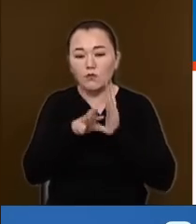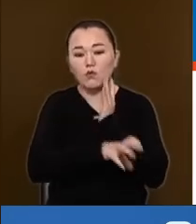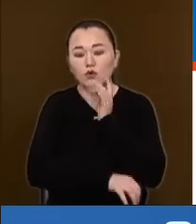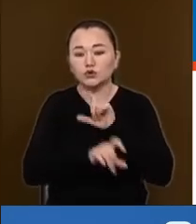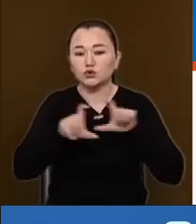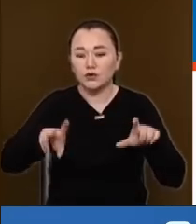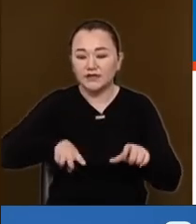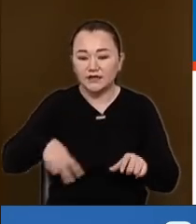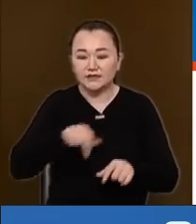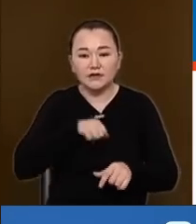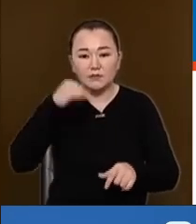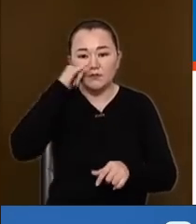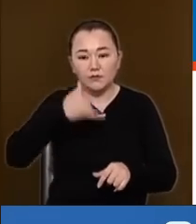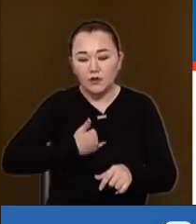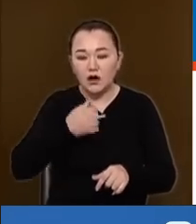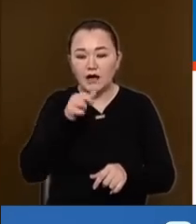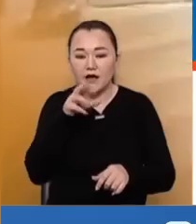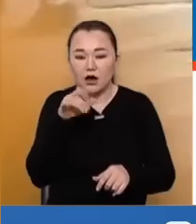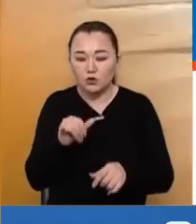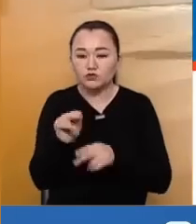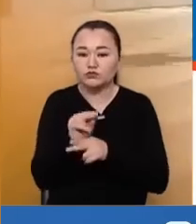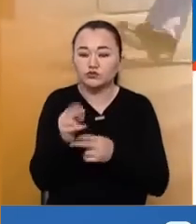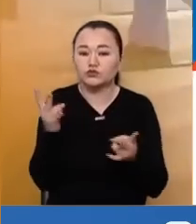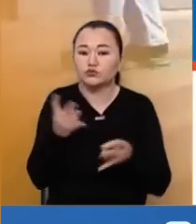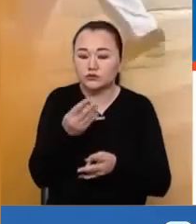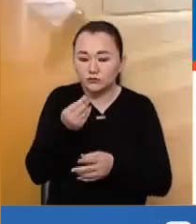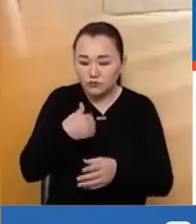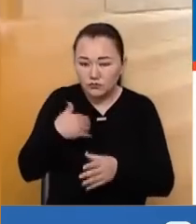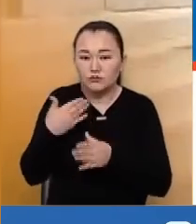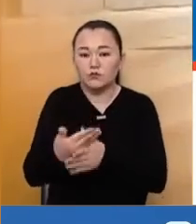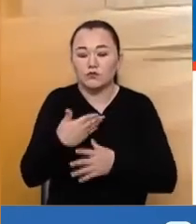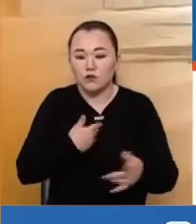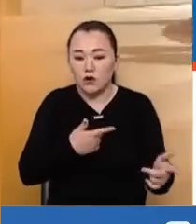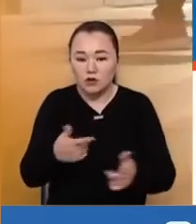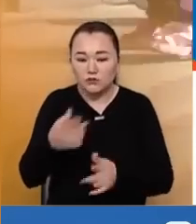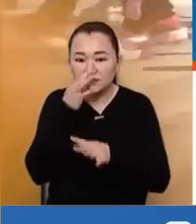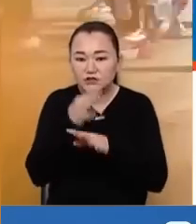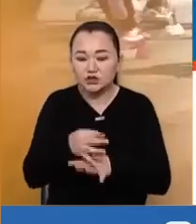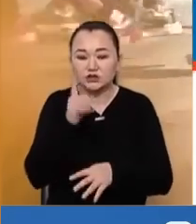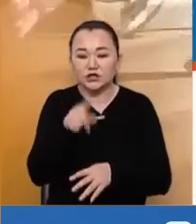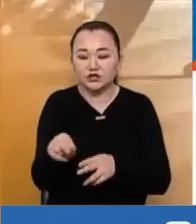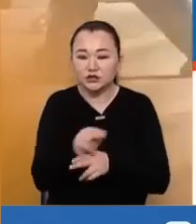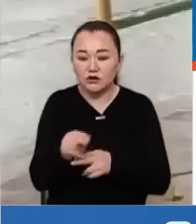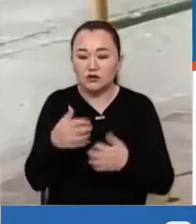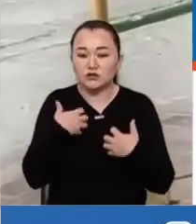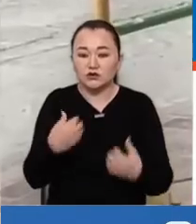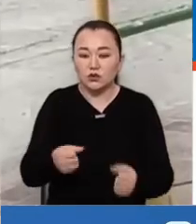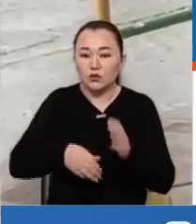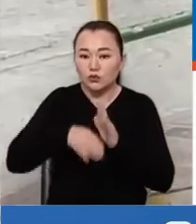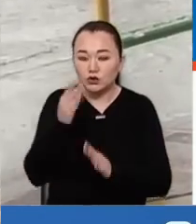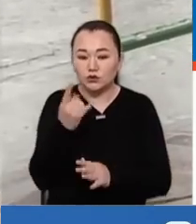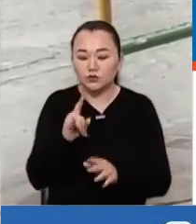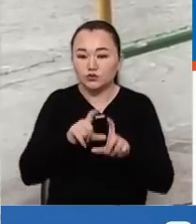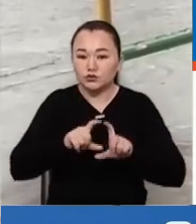мектеп директоры өзі хабарласып, аярудың еміне керек қаражатты беруге дайын екенін жеткізді. Тіпті емделіп кеткен жағдайда